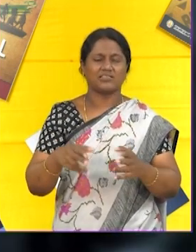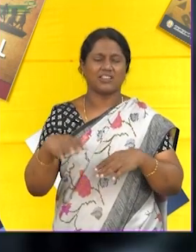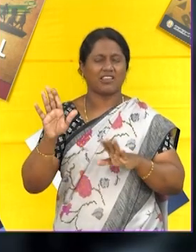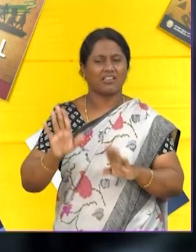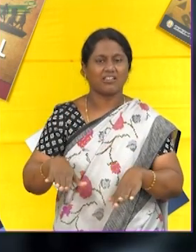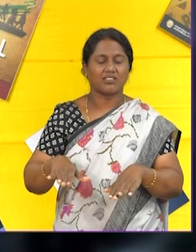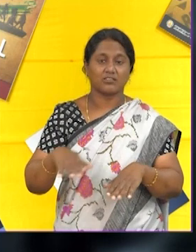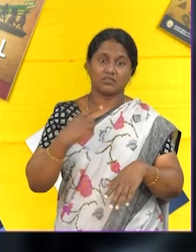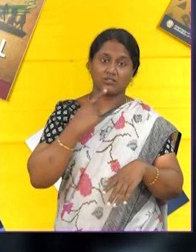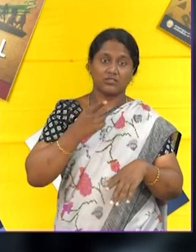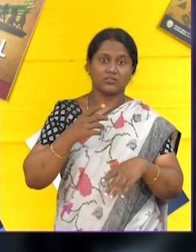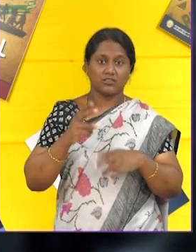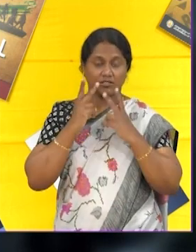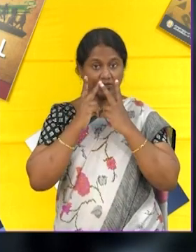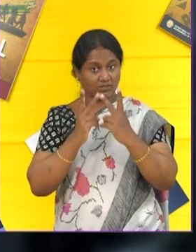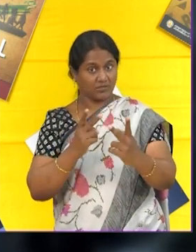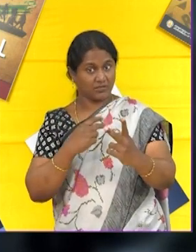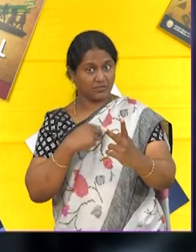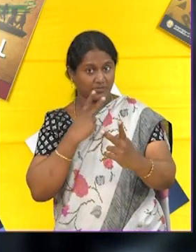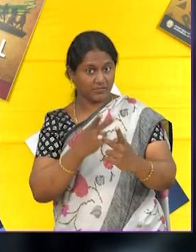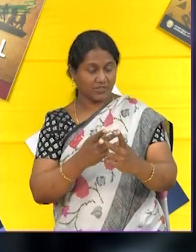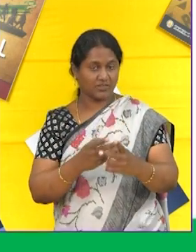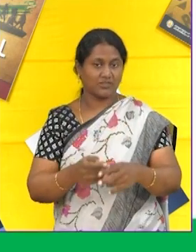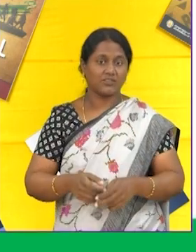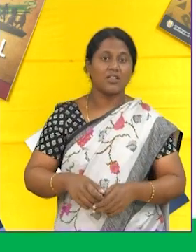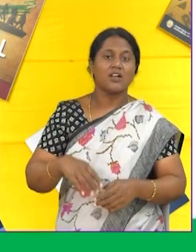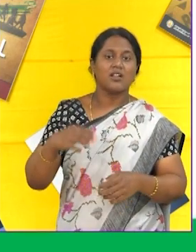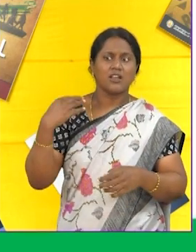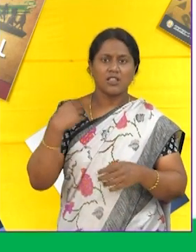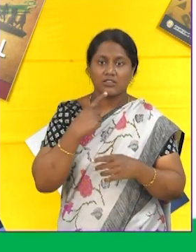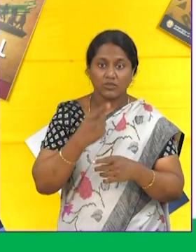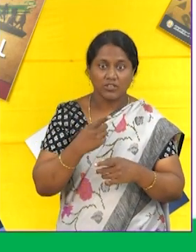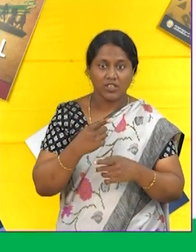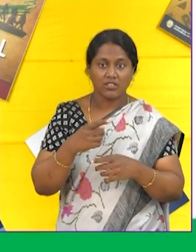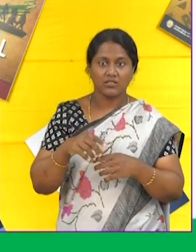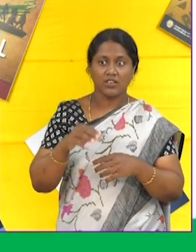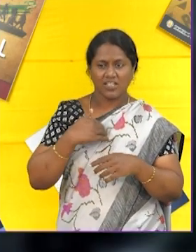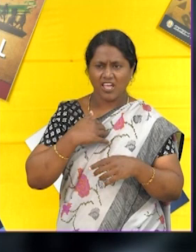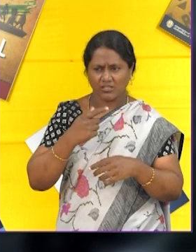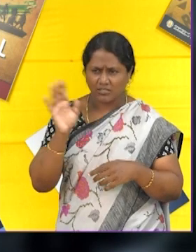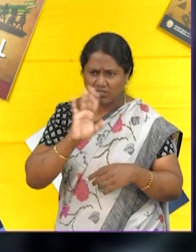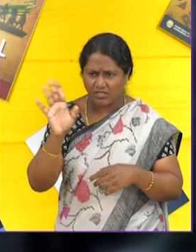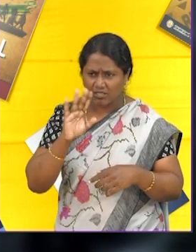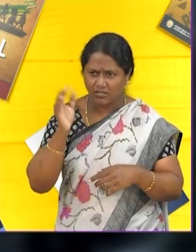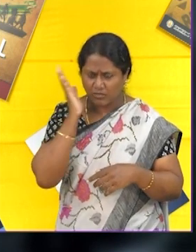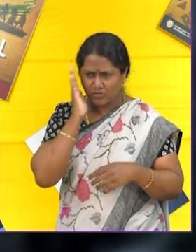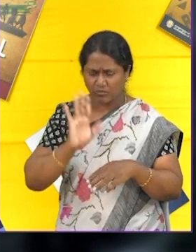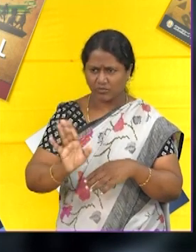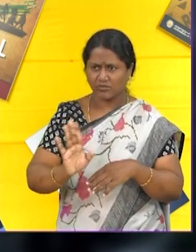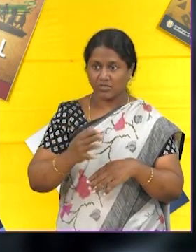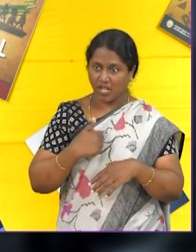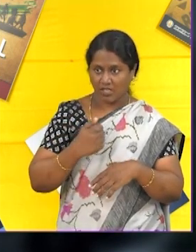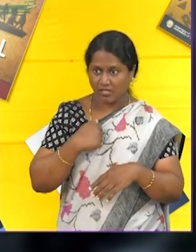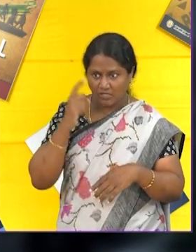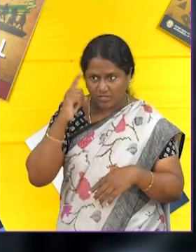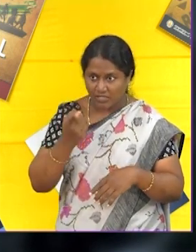நைட்டு நடக்கும் அப்படிங்கிற மாதிரி ஒரு சஸ்பிஷன்லேயே அவன் எந்திரிச்சான். I told him who I was. நான் சொன்னேன் அவன்கிட்ட நான் யார் அப்படின்னு